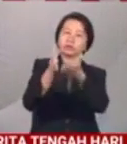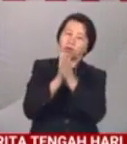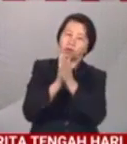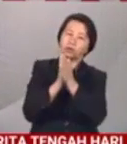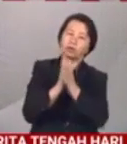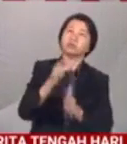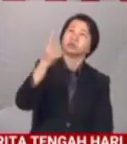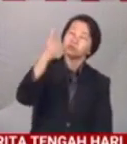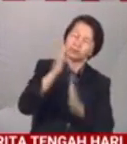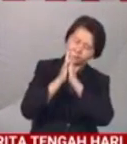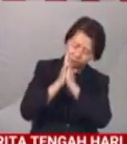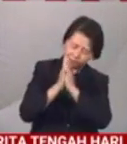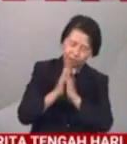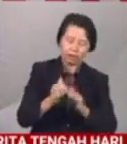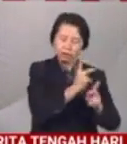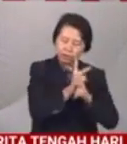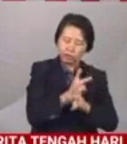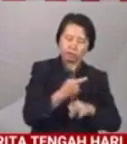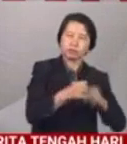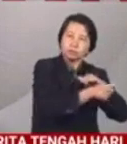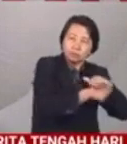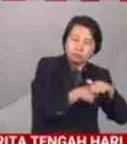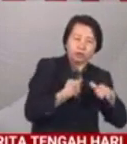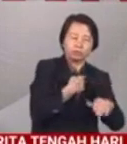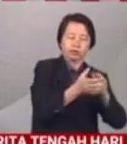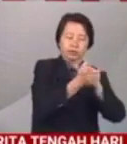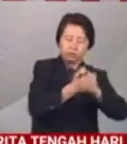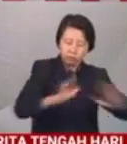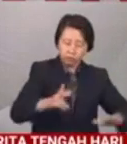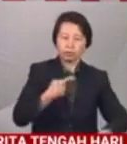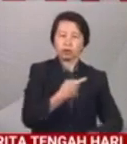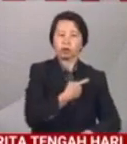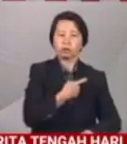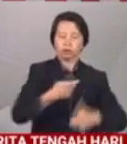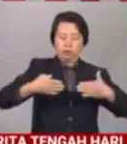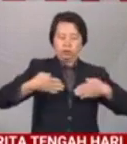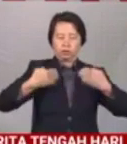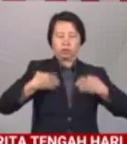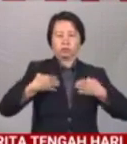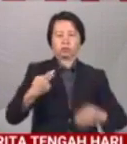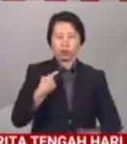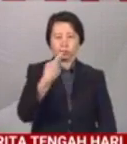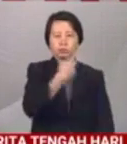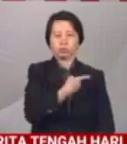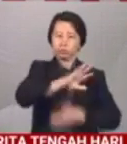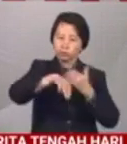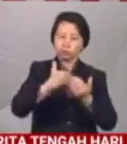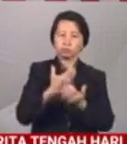kepada-Mu, Ya Allah, lindungilah kami, selamatkanlah kami, sejahteralah kanlah kami.